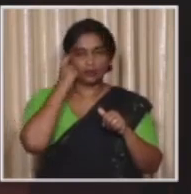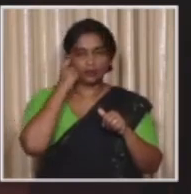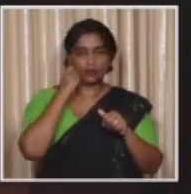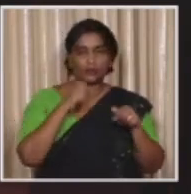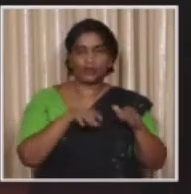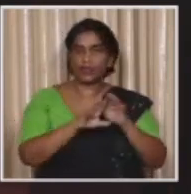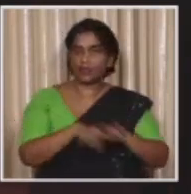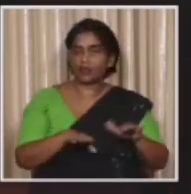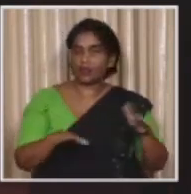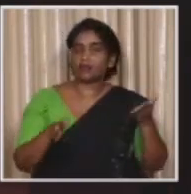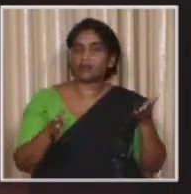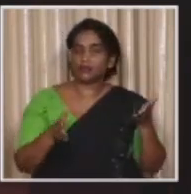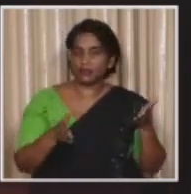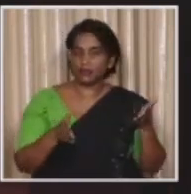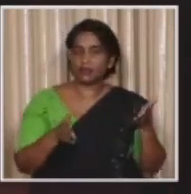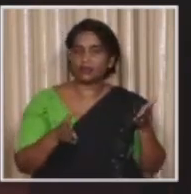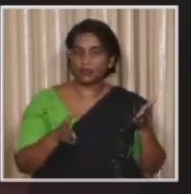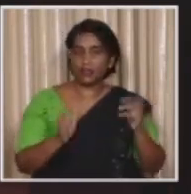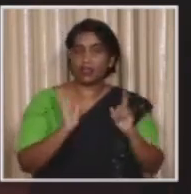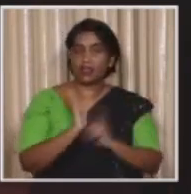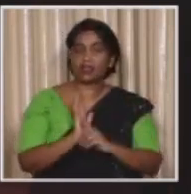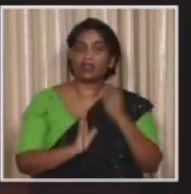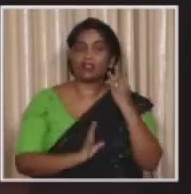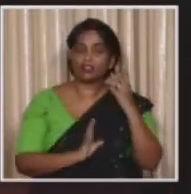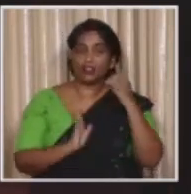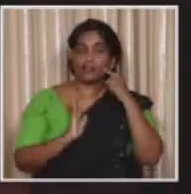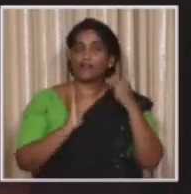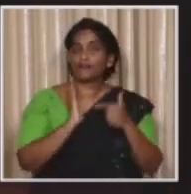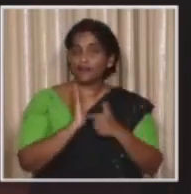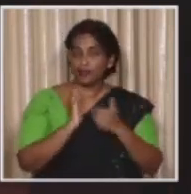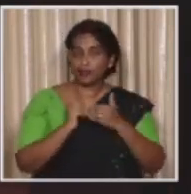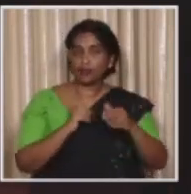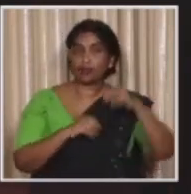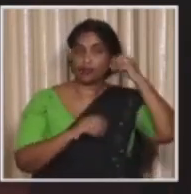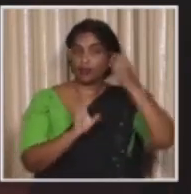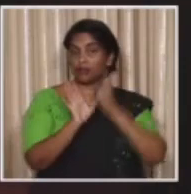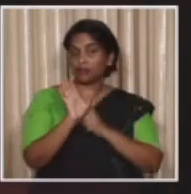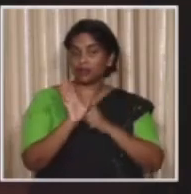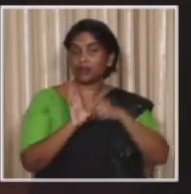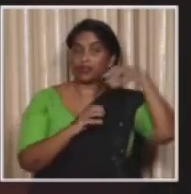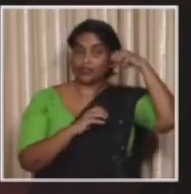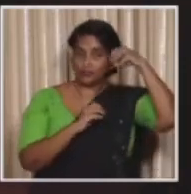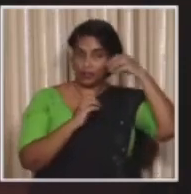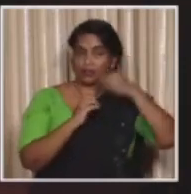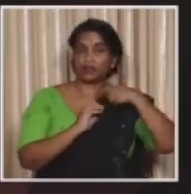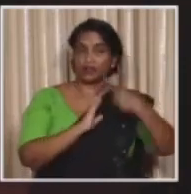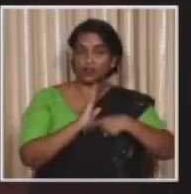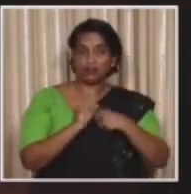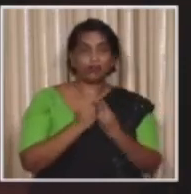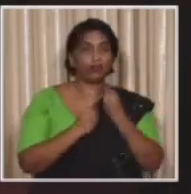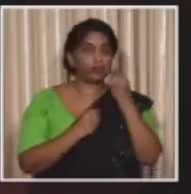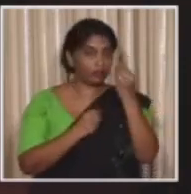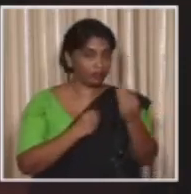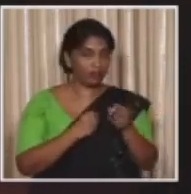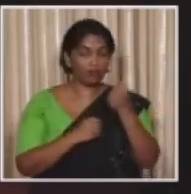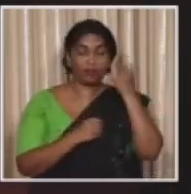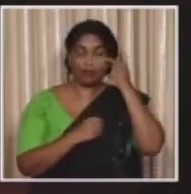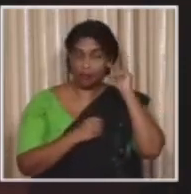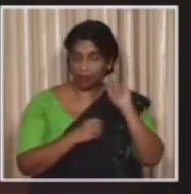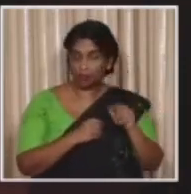මේ දූදරුවන් ලක්ෂ 3කට විභාග සමයේ අඛණ්ඩ විදුලිය රටේ සැපිය යුතුයි කියන